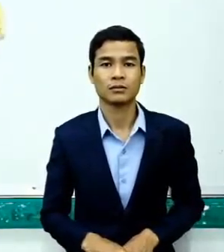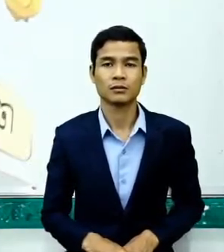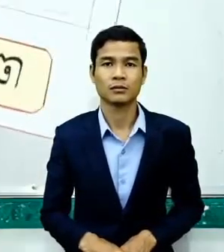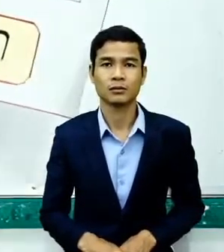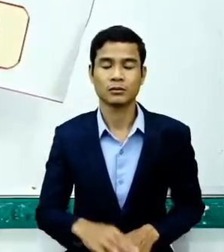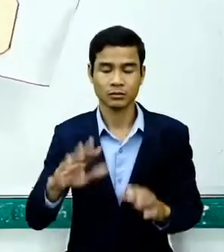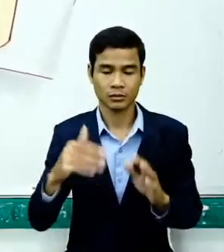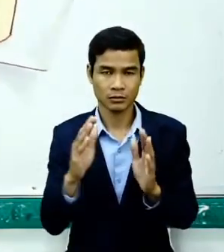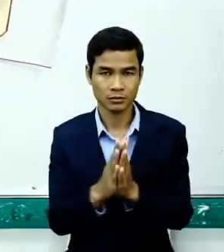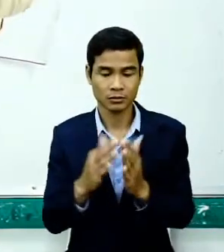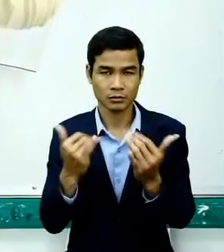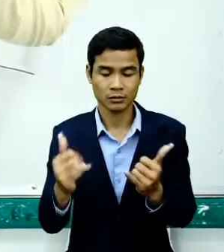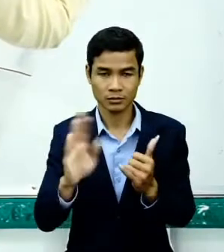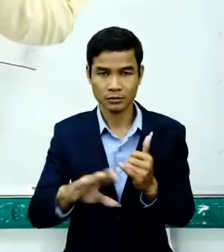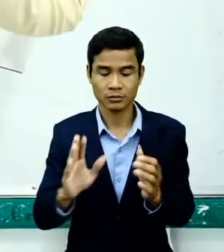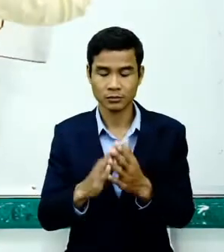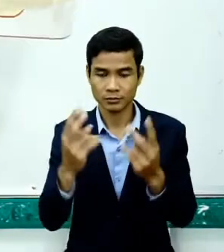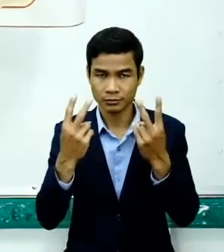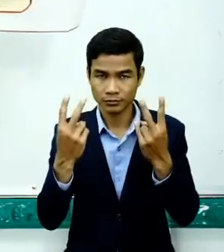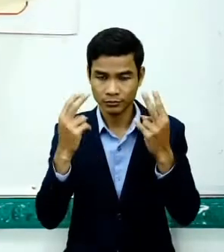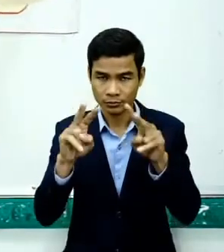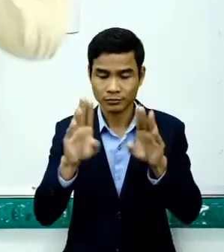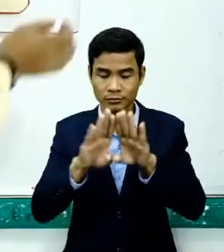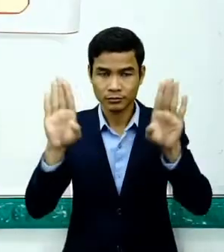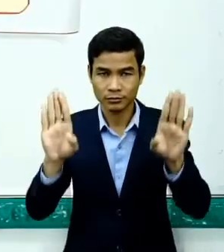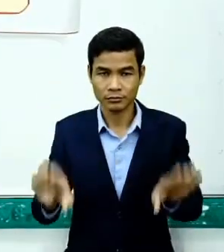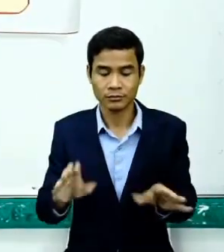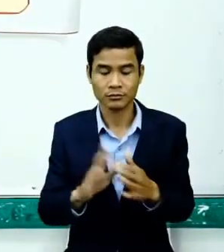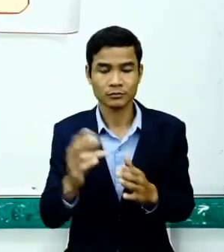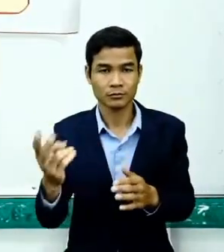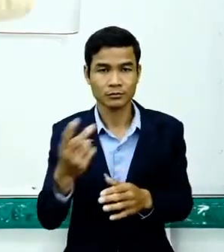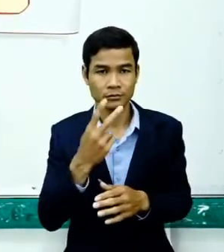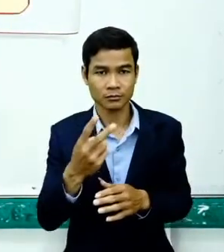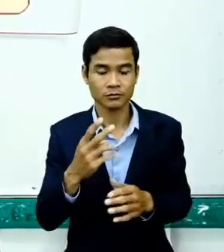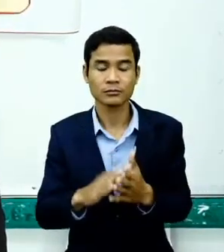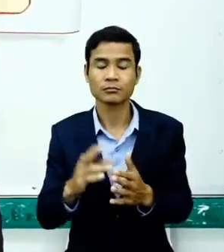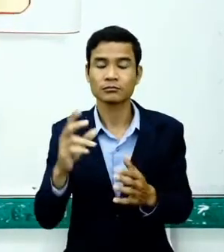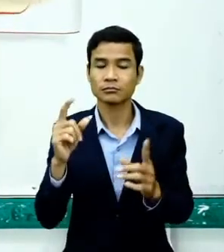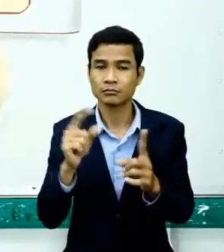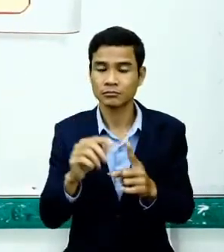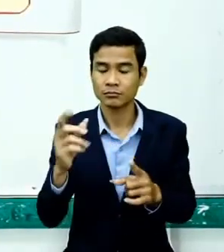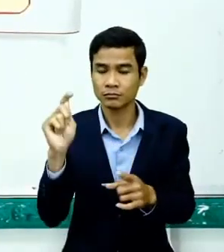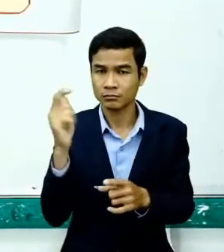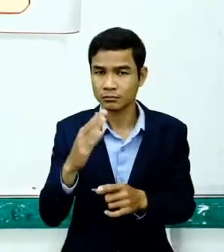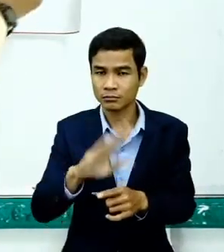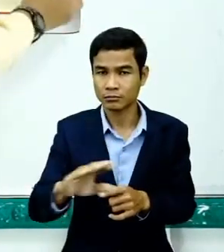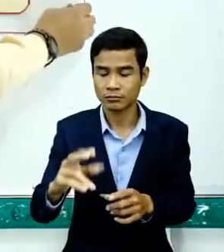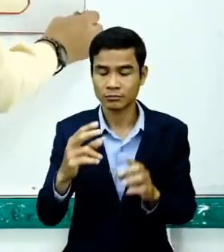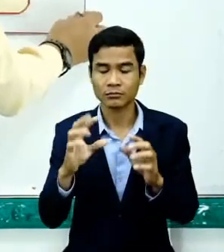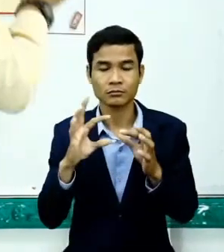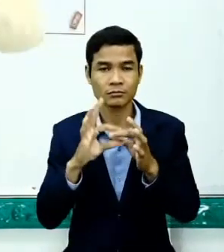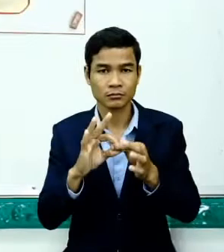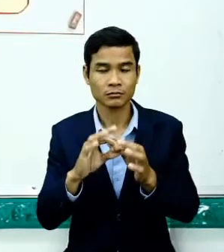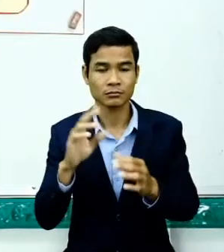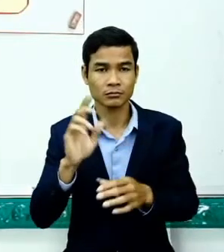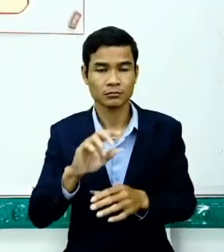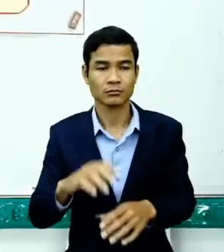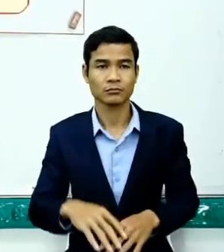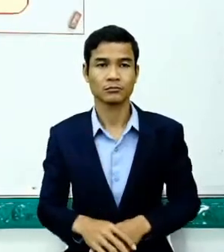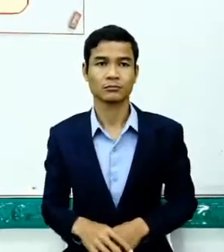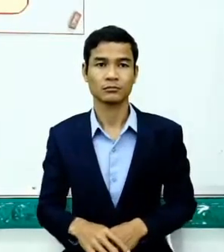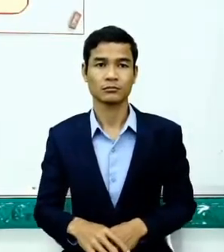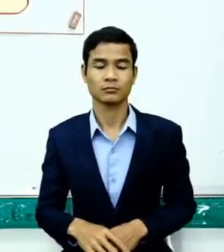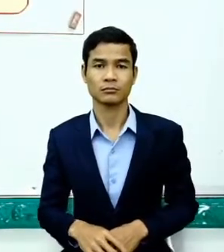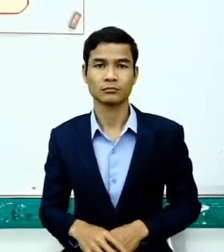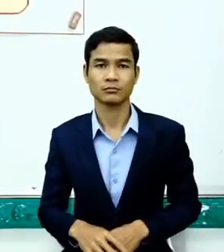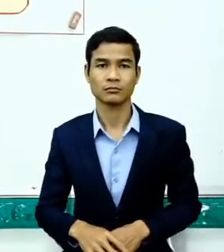អរគុណកូនឥឡូវកូនកូនបានមកក្តារខៀនមកកូននឹងឃើញពាក្យហើយនឹងរូបភាពដែលយើងត្រូវគូសភ្ជាប់ណា